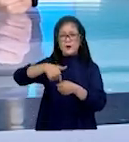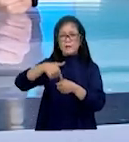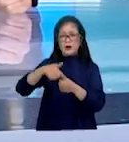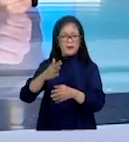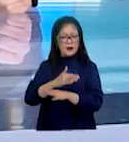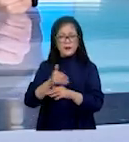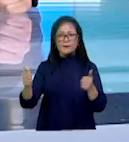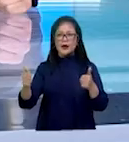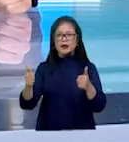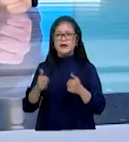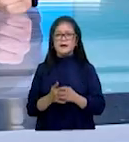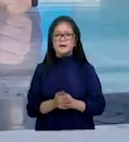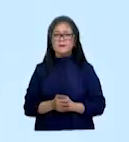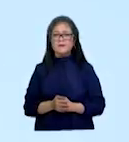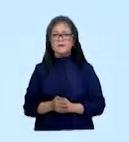baik.